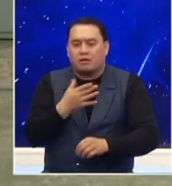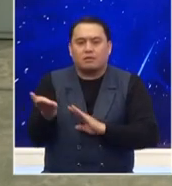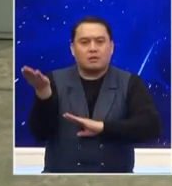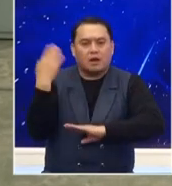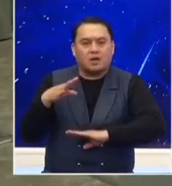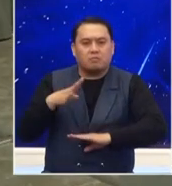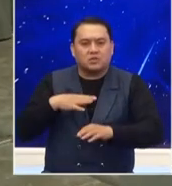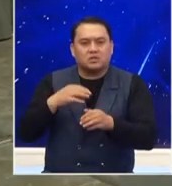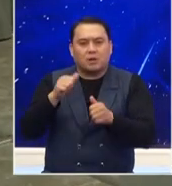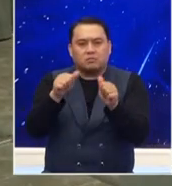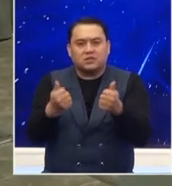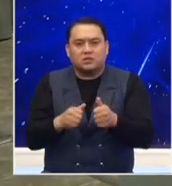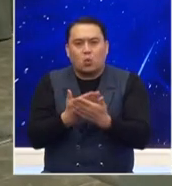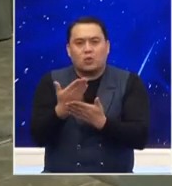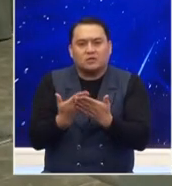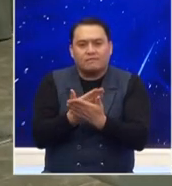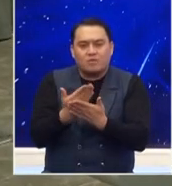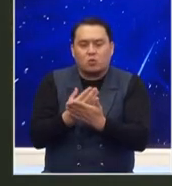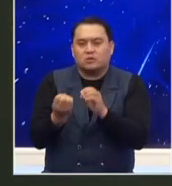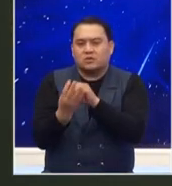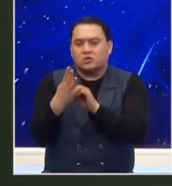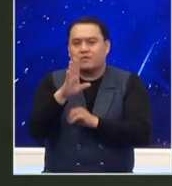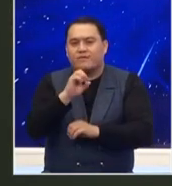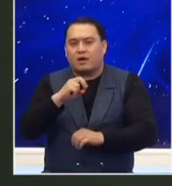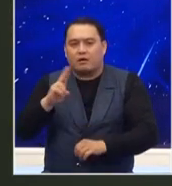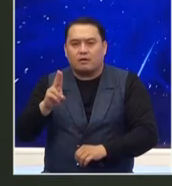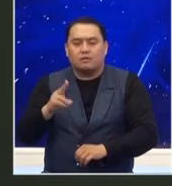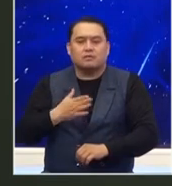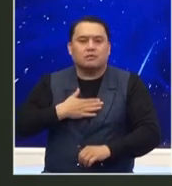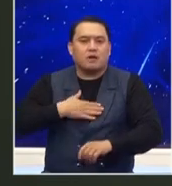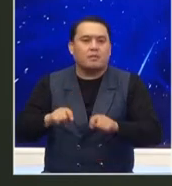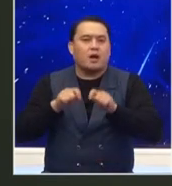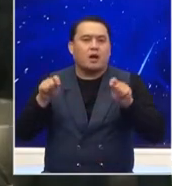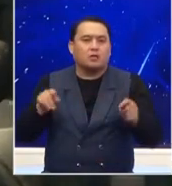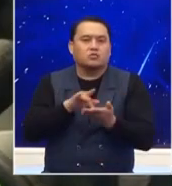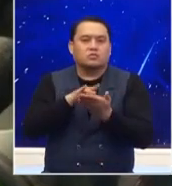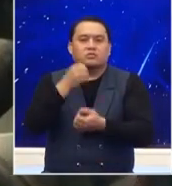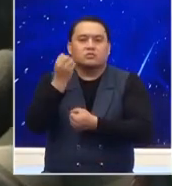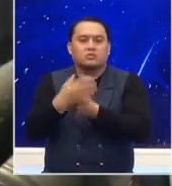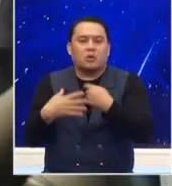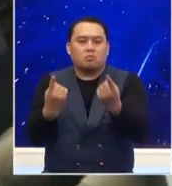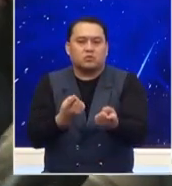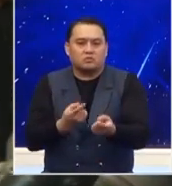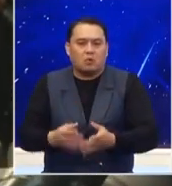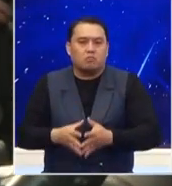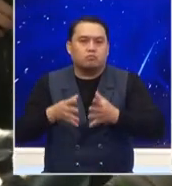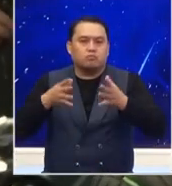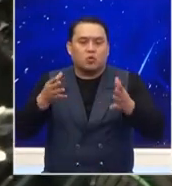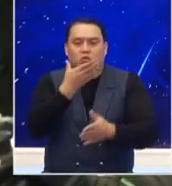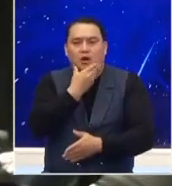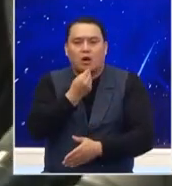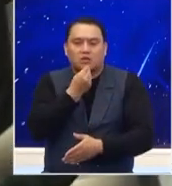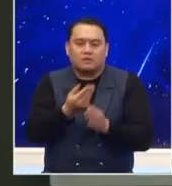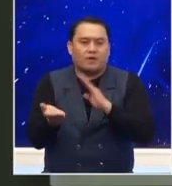ранние петроглифы, по мнению экспертов, относятся к 14 веку до нашей эры. Открывшийся туристический центр сможет привлечь большую аудиторию к наследию